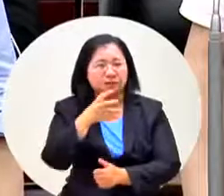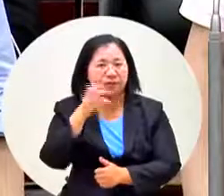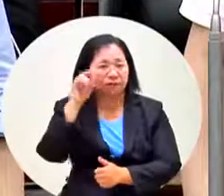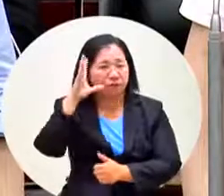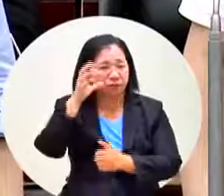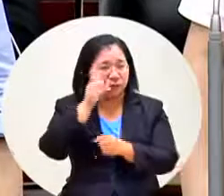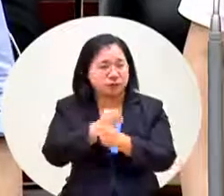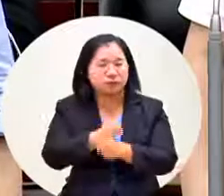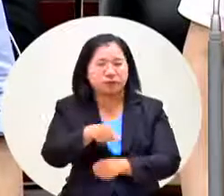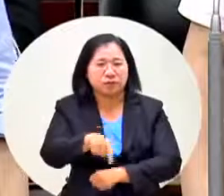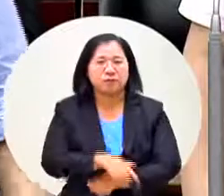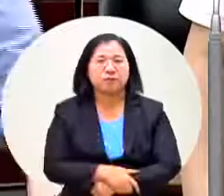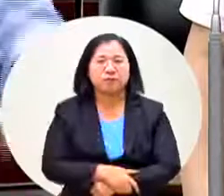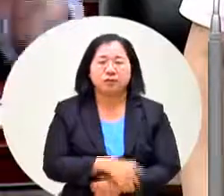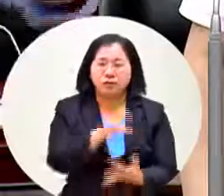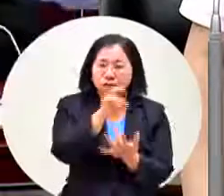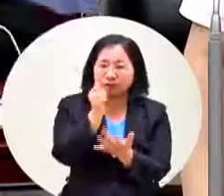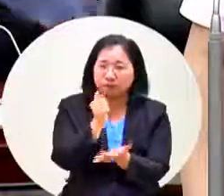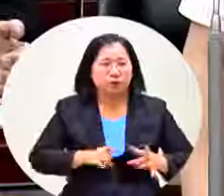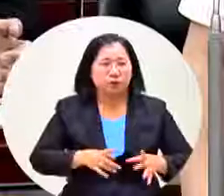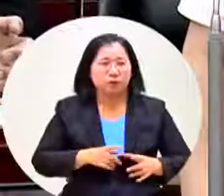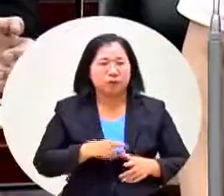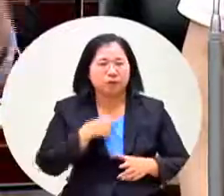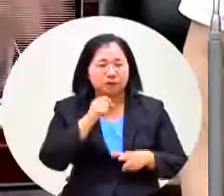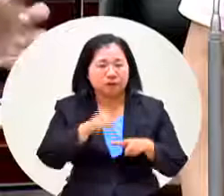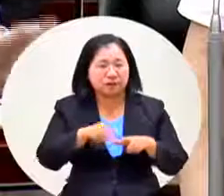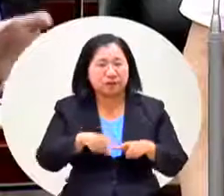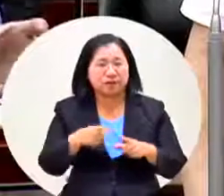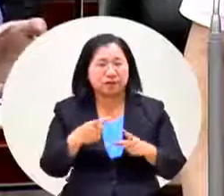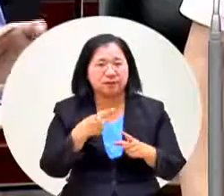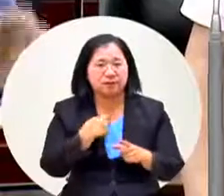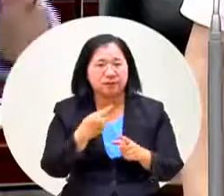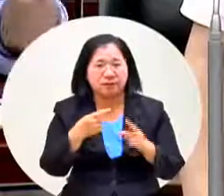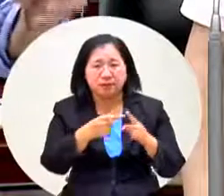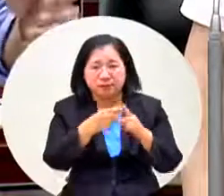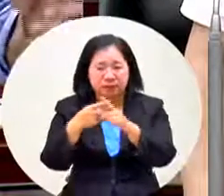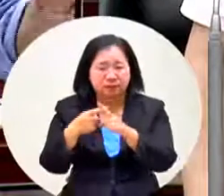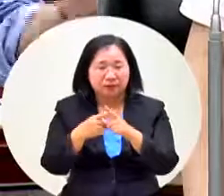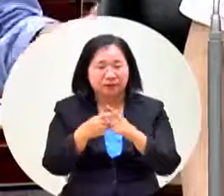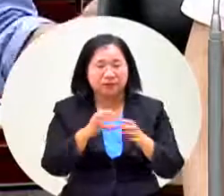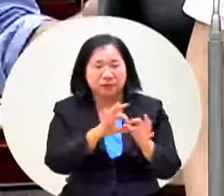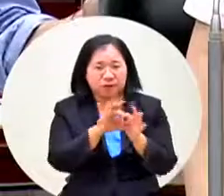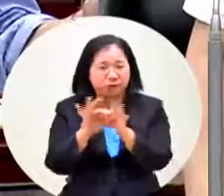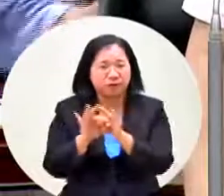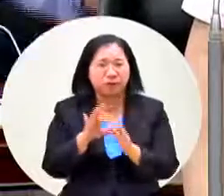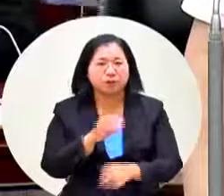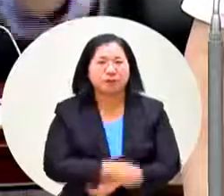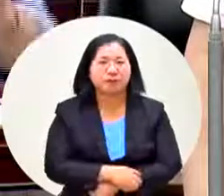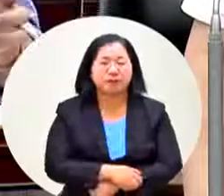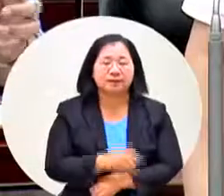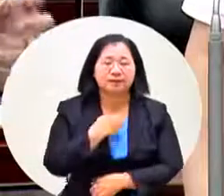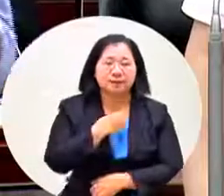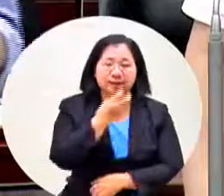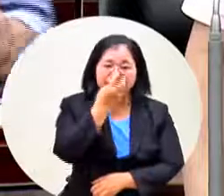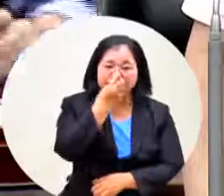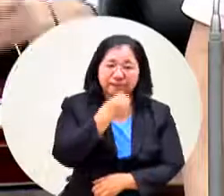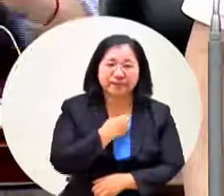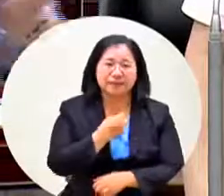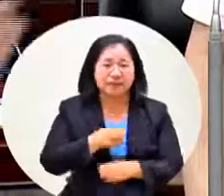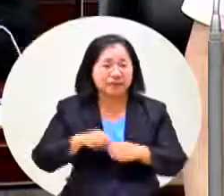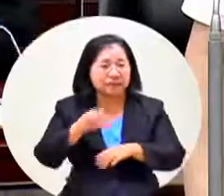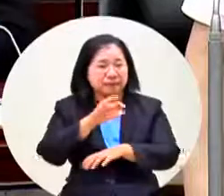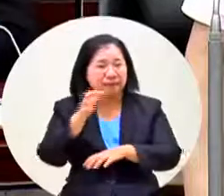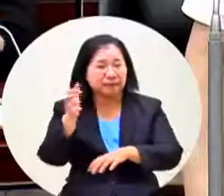业。那选的这个青年局长，就是他有国际企业的人脉，人脉，不管是香港、新加